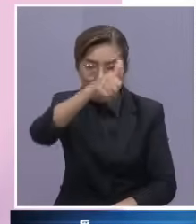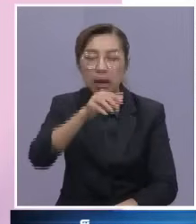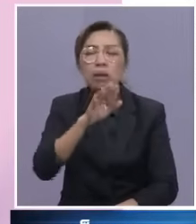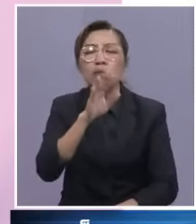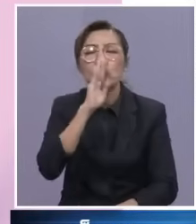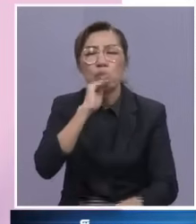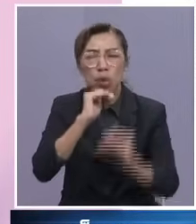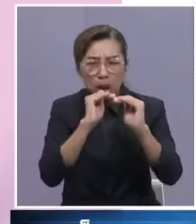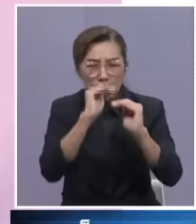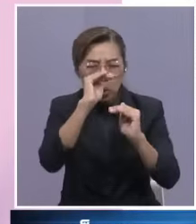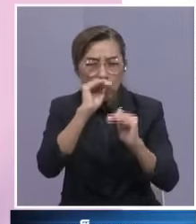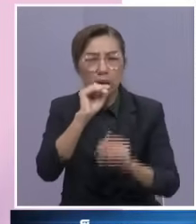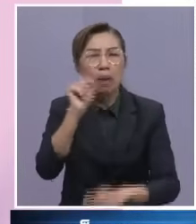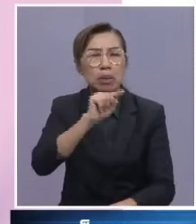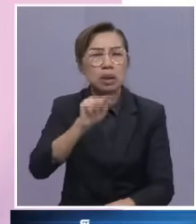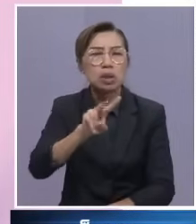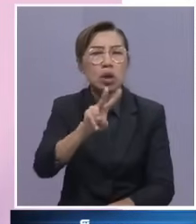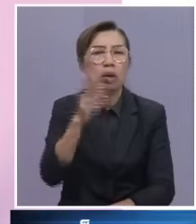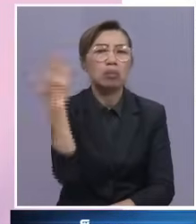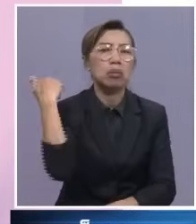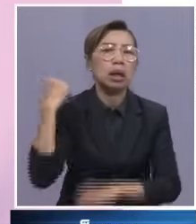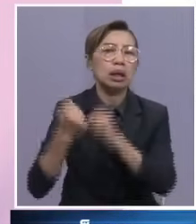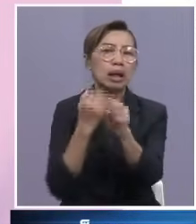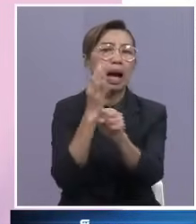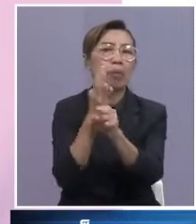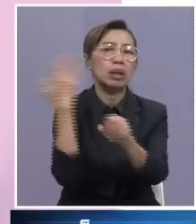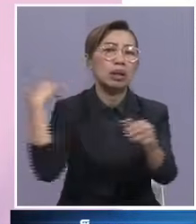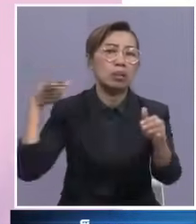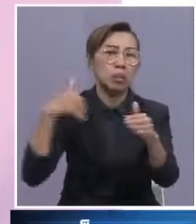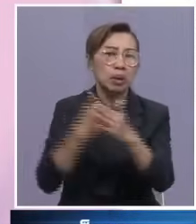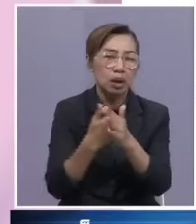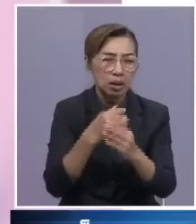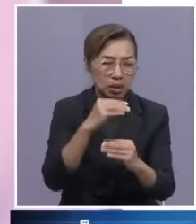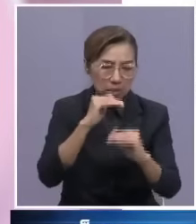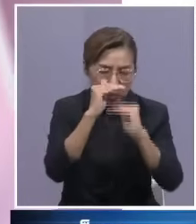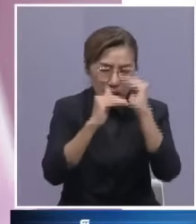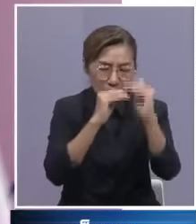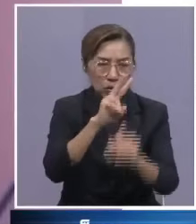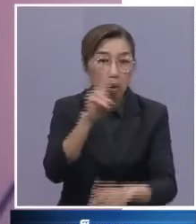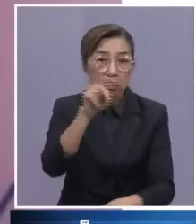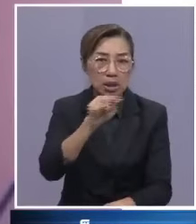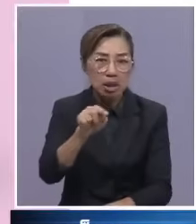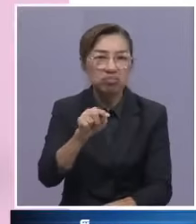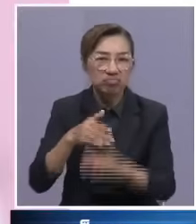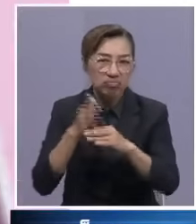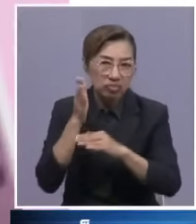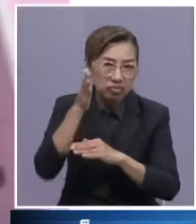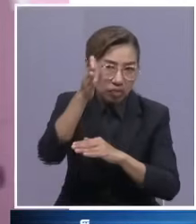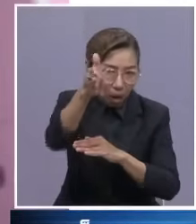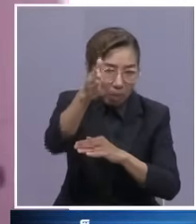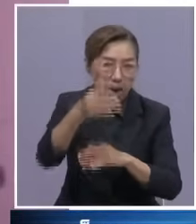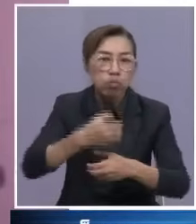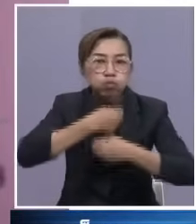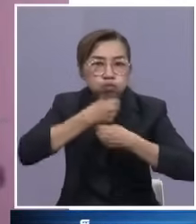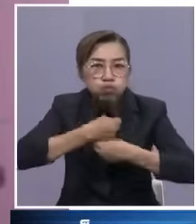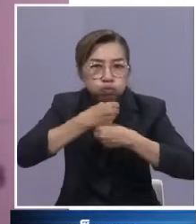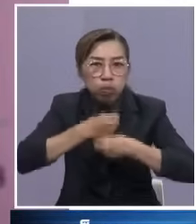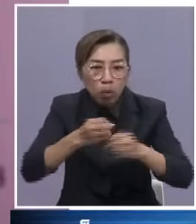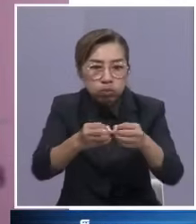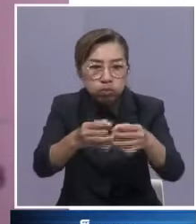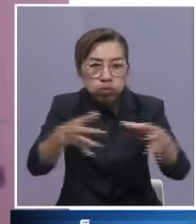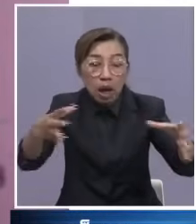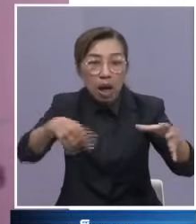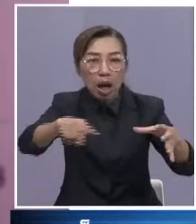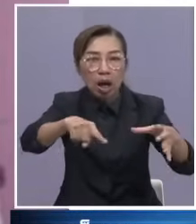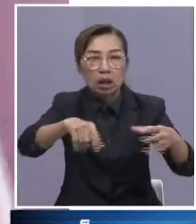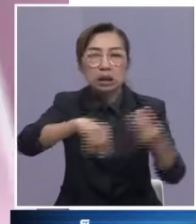แค่ 2% ดังเช่นในช่วง9ปีที่ผ่านมาเศรษฐกิจไทยจะเริ่มมีปัญหาในการดูแลผู้สูงอายุที่นับวันจะเพิ่มม